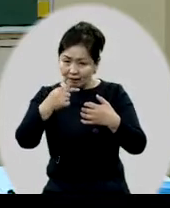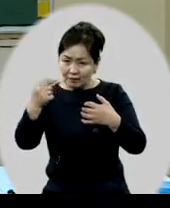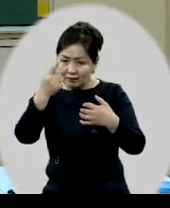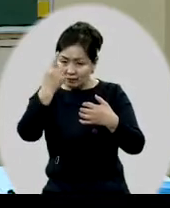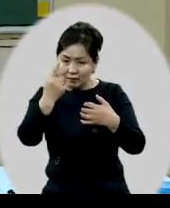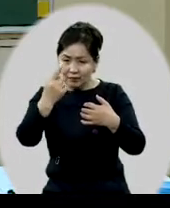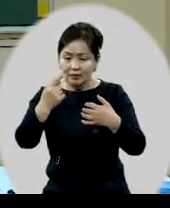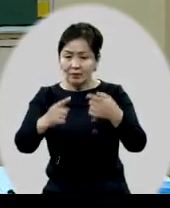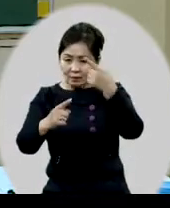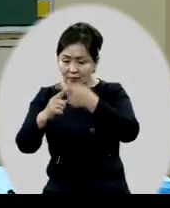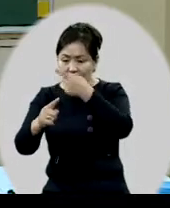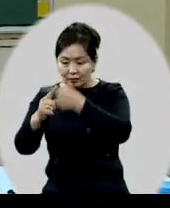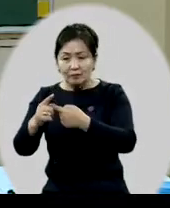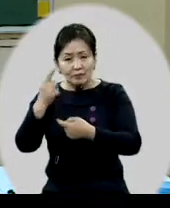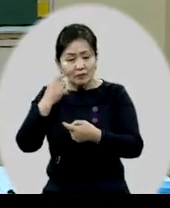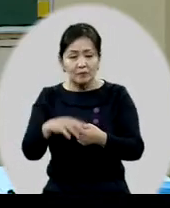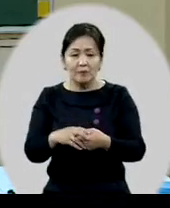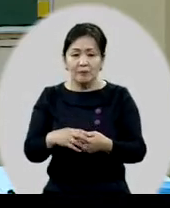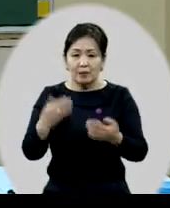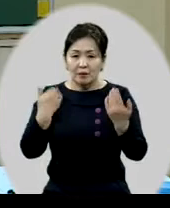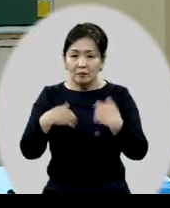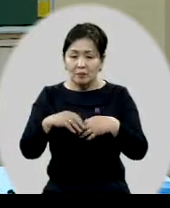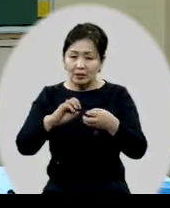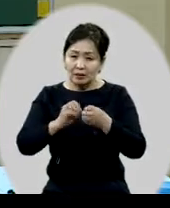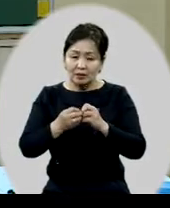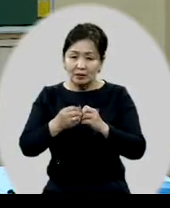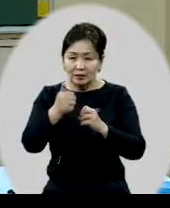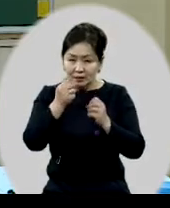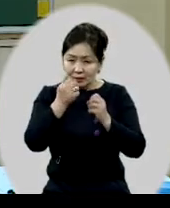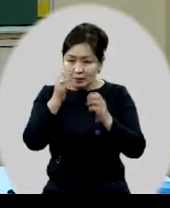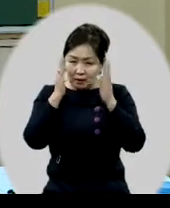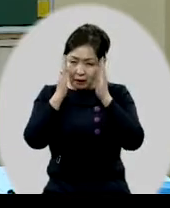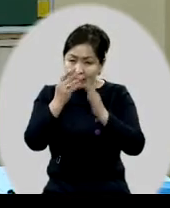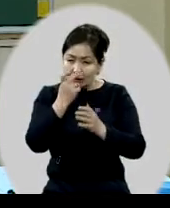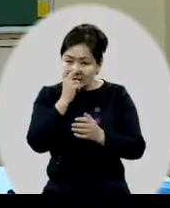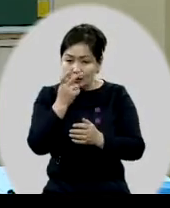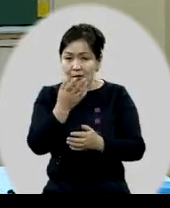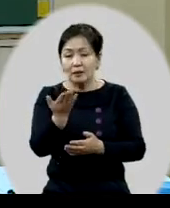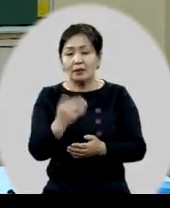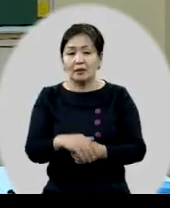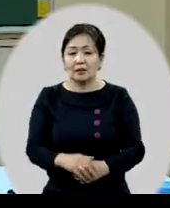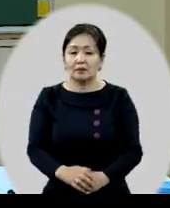хэсгээр нэмэгдүүлсэн. Башаахан үйлдэлийг анхааралтай сайн ажиглаарай.